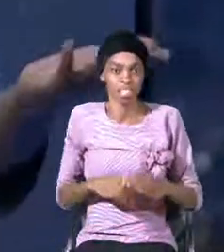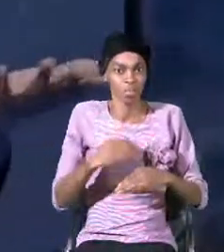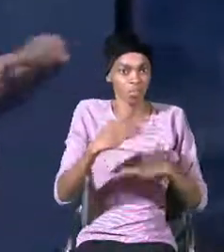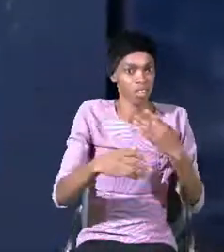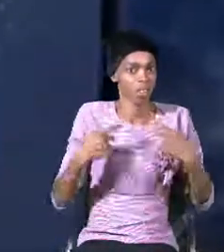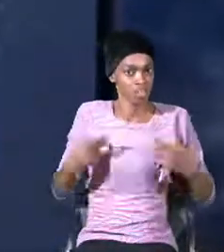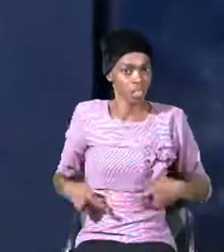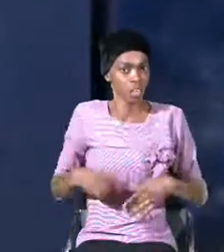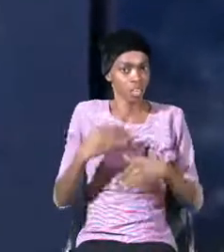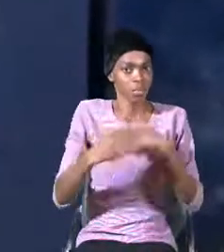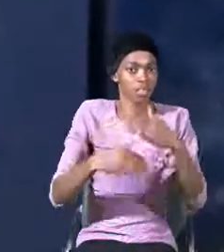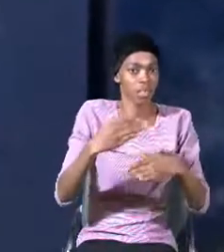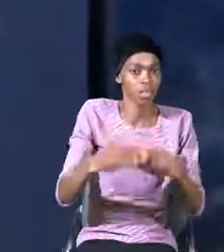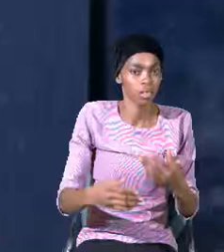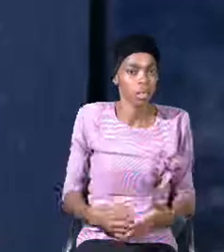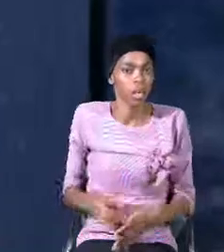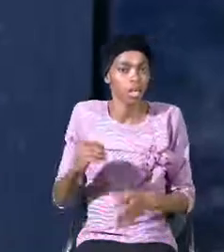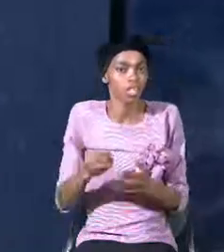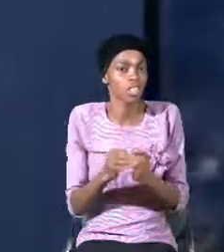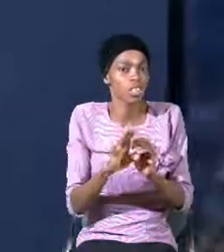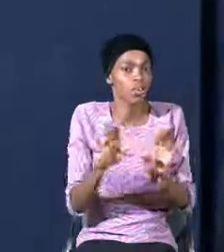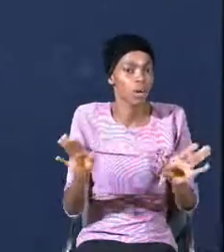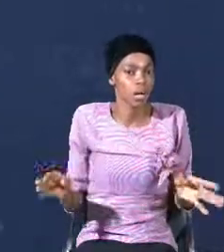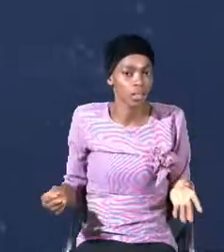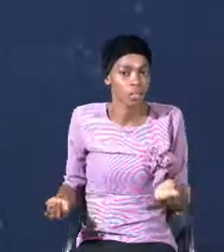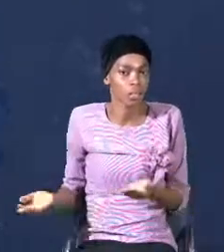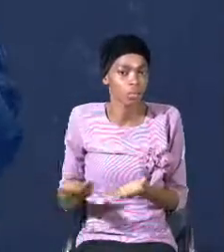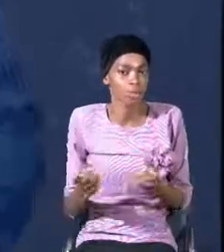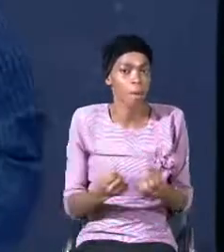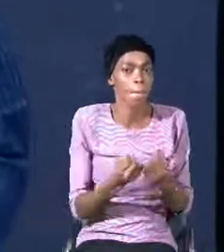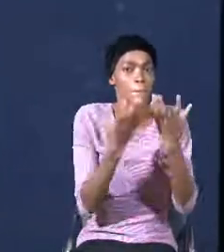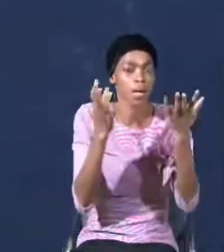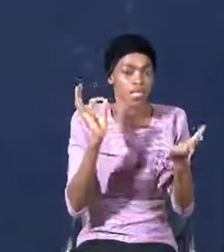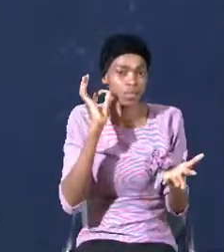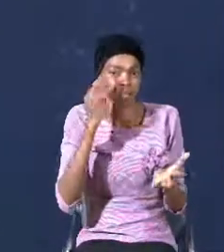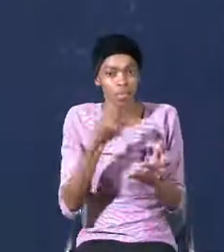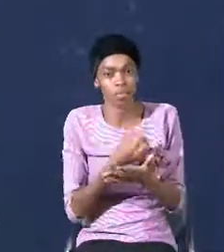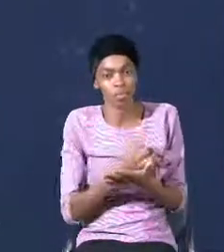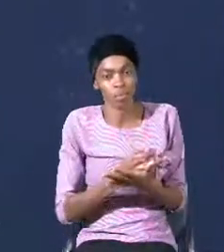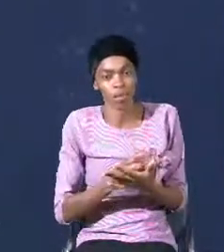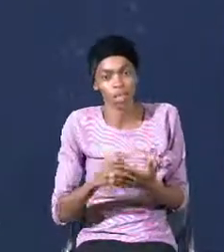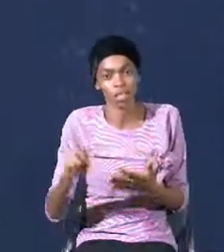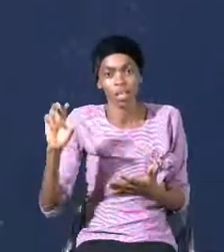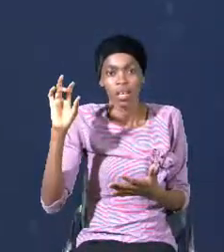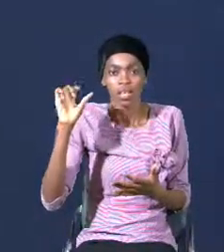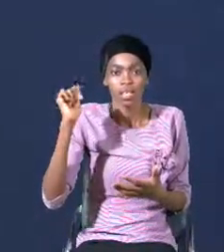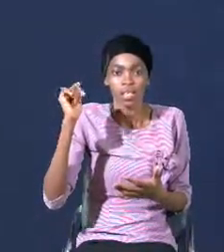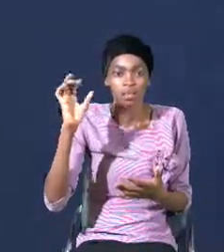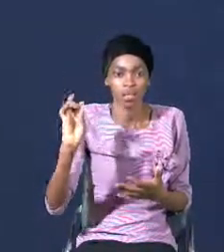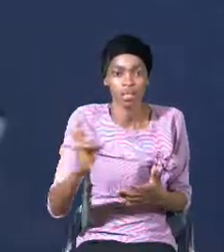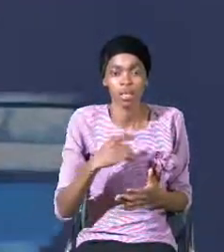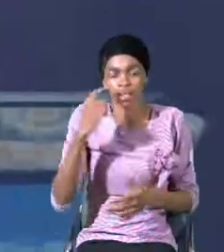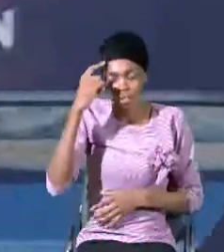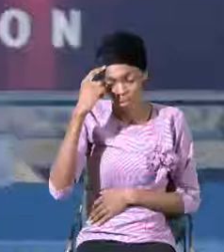riche avait beaucoup rapporté. Verset 17, et il raisonnait en lui-même,